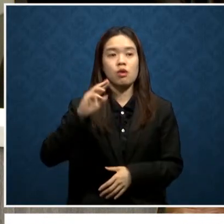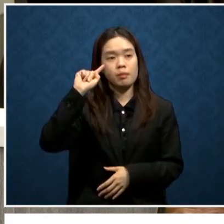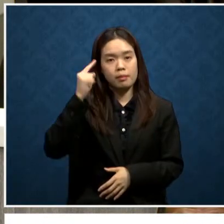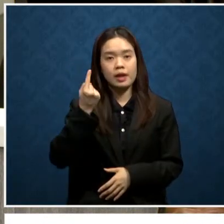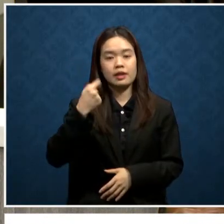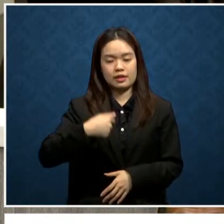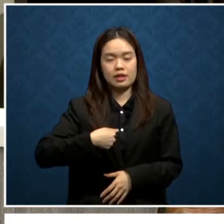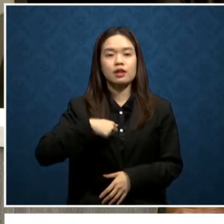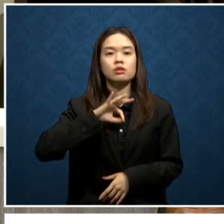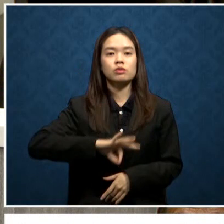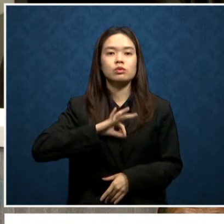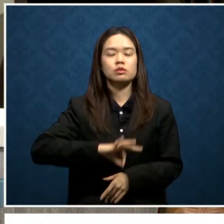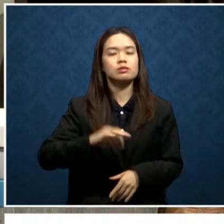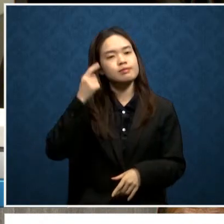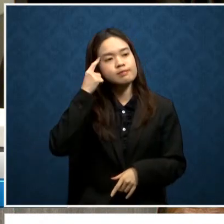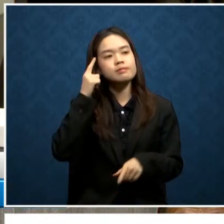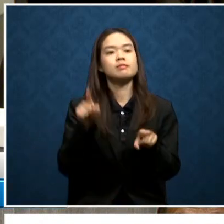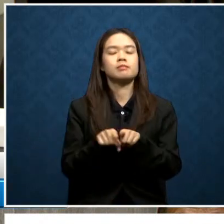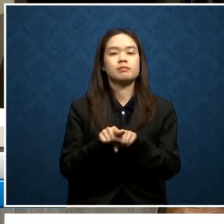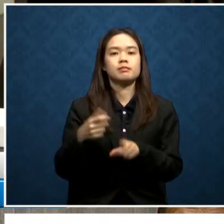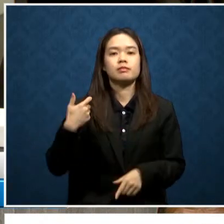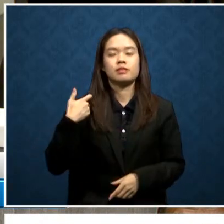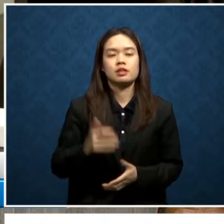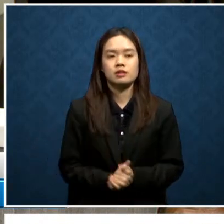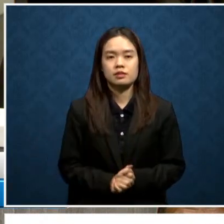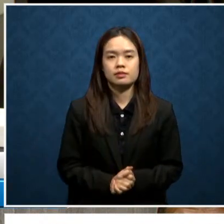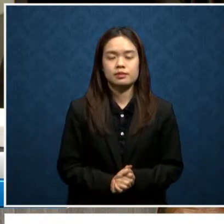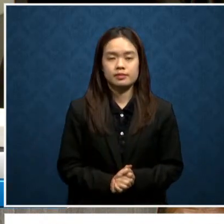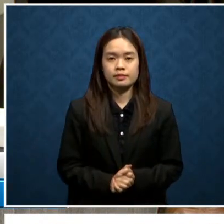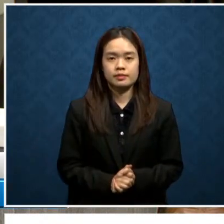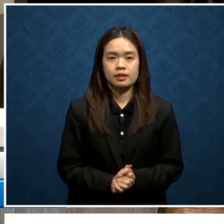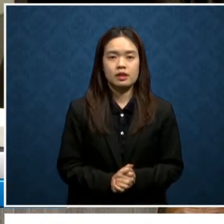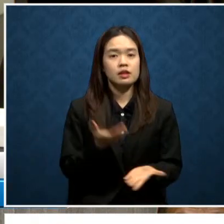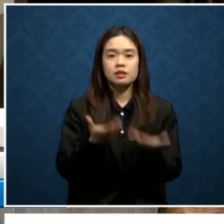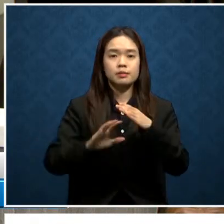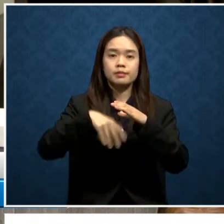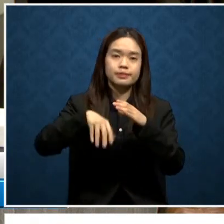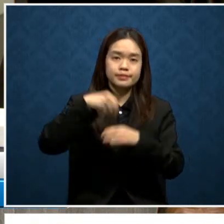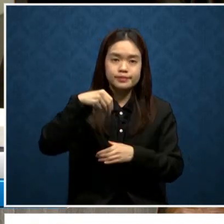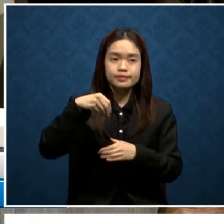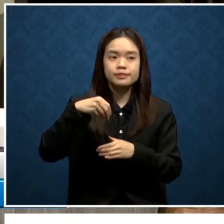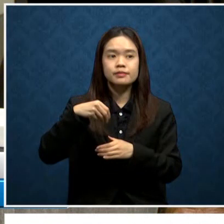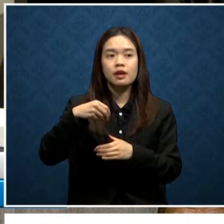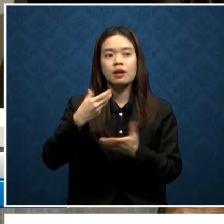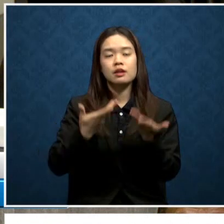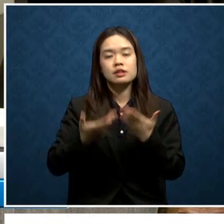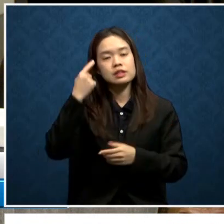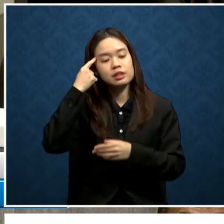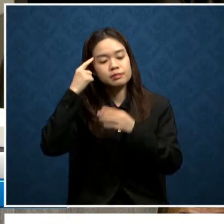กแบบนั้นนะคะท่านเพราะฉะนั้นไม่ว่าจะเป็นการจับฉลากก็ดีจะเป็นการแสดงวิสัยทัศน์